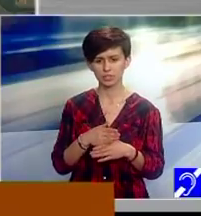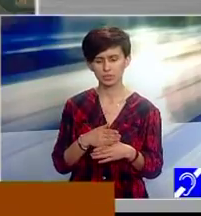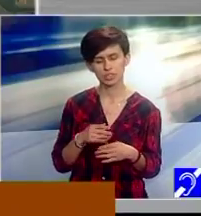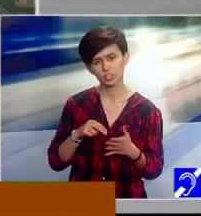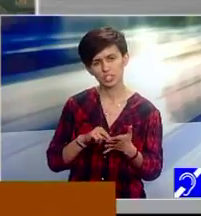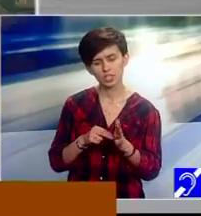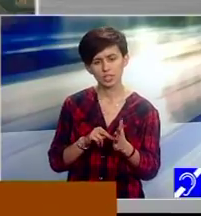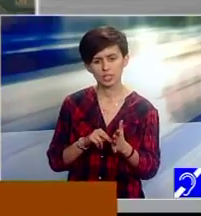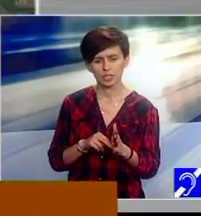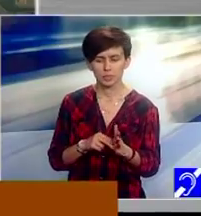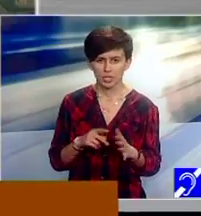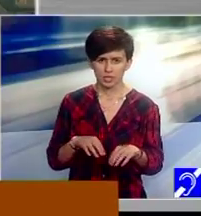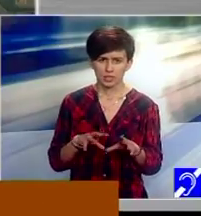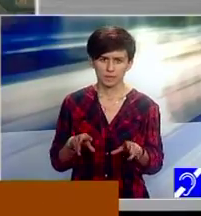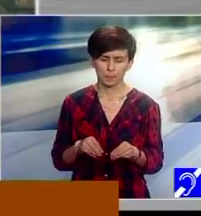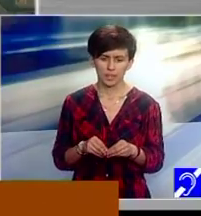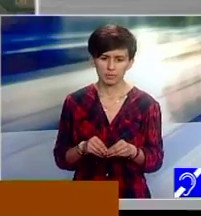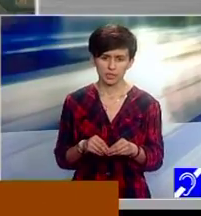pregătit împreună cu asociația